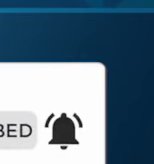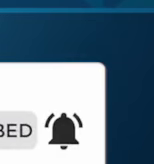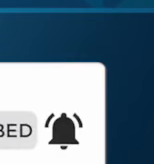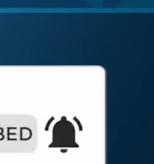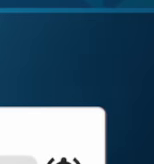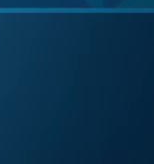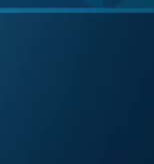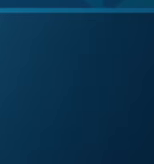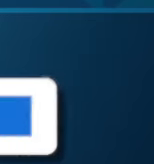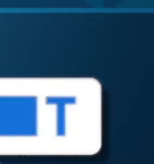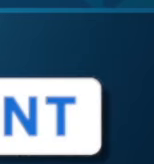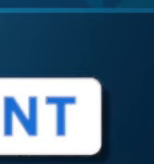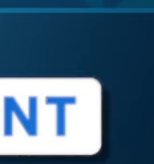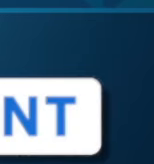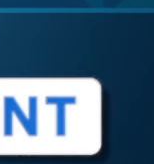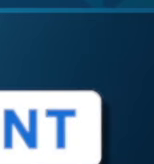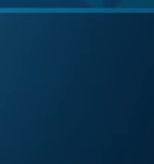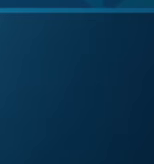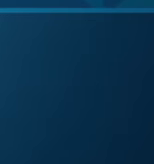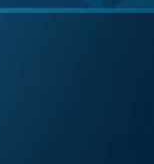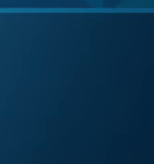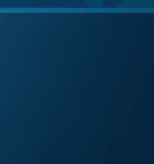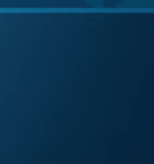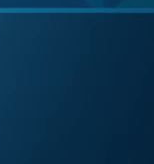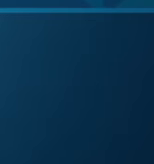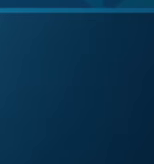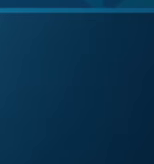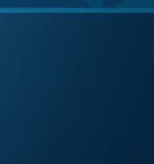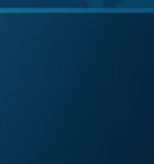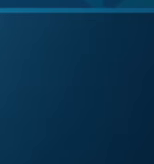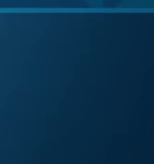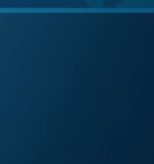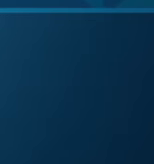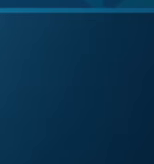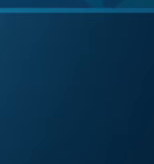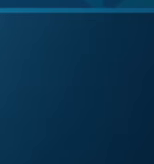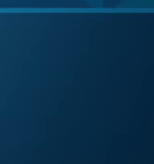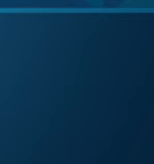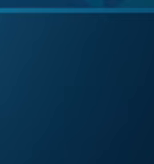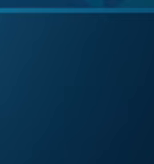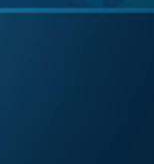butang notifikasaun. Fo komentariu no fahetutang ba media sosial siraseluk.